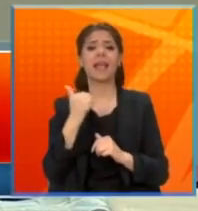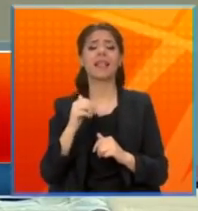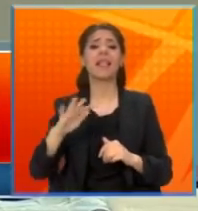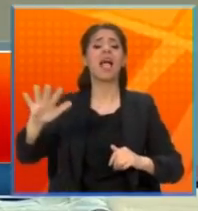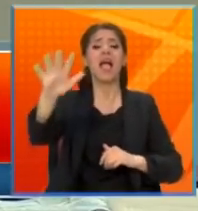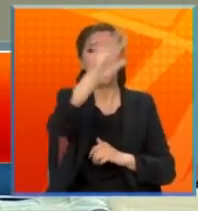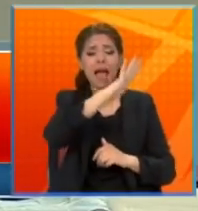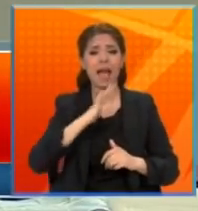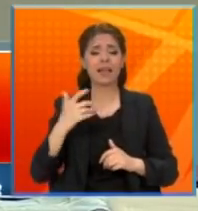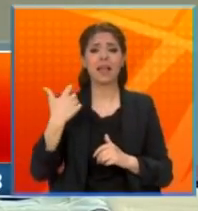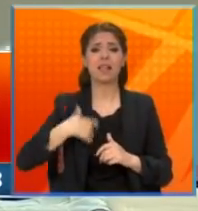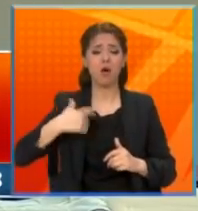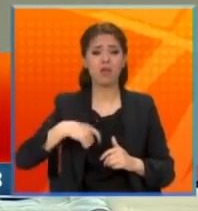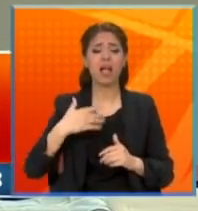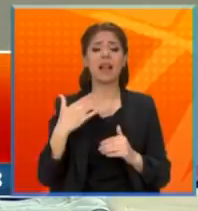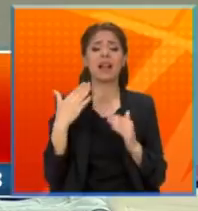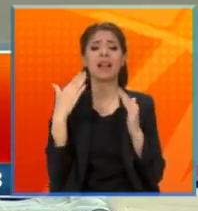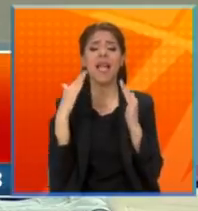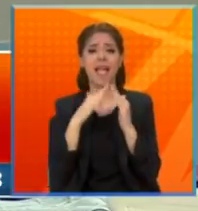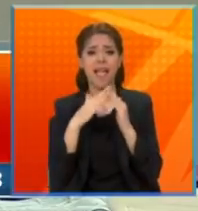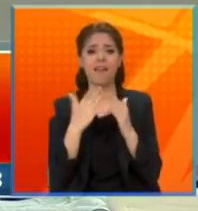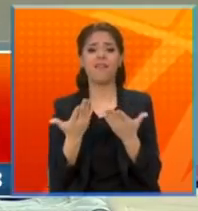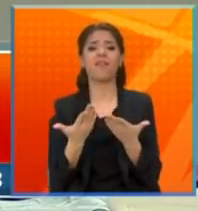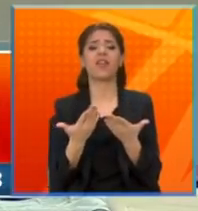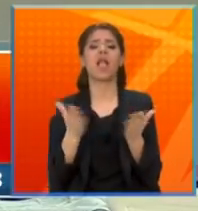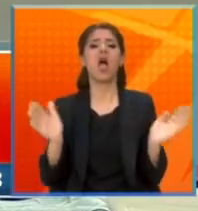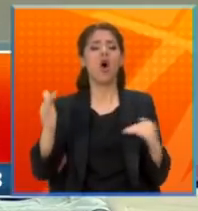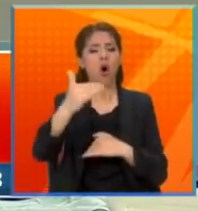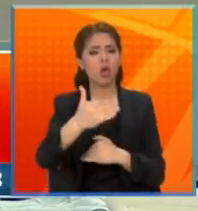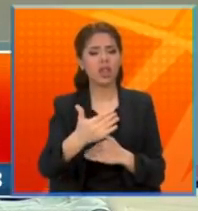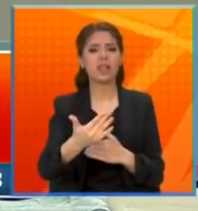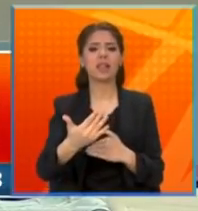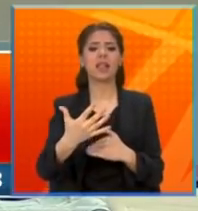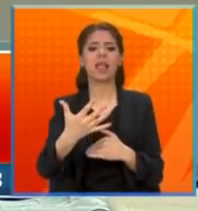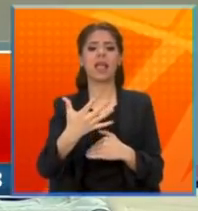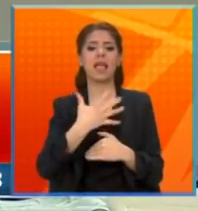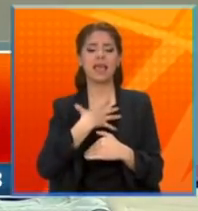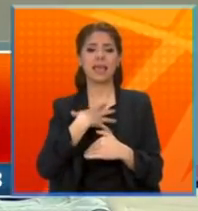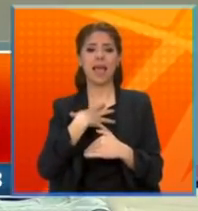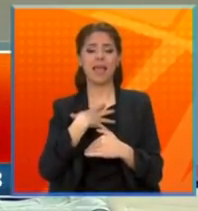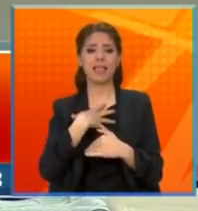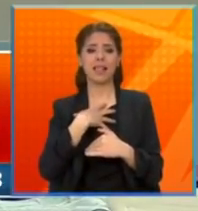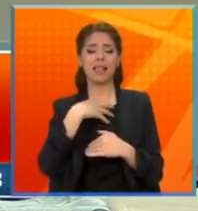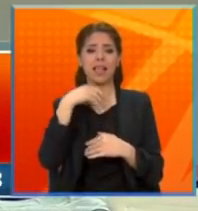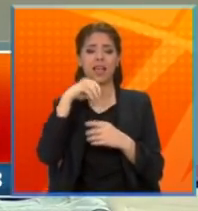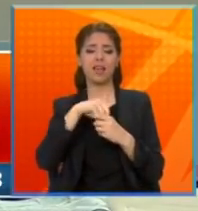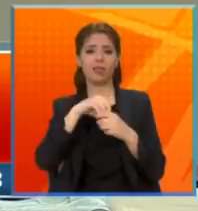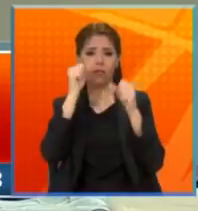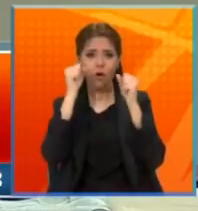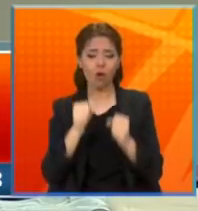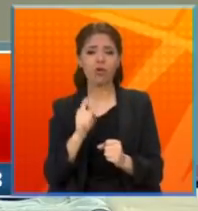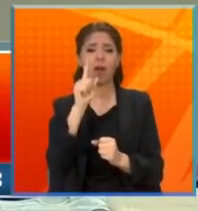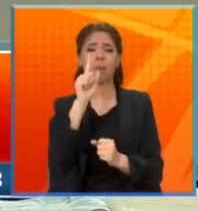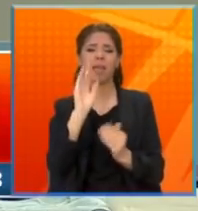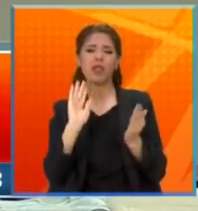herkesin özellikle evine ve hatta odasına kendisini izole ederek bir